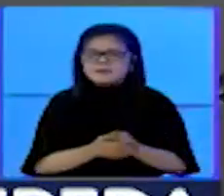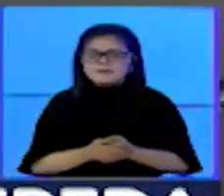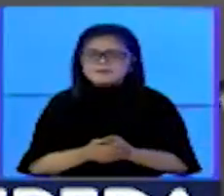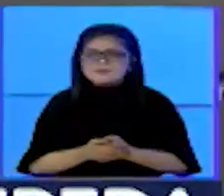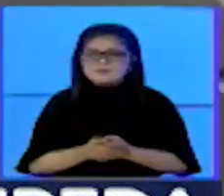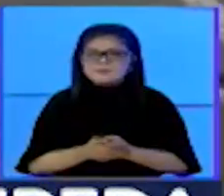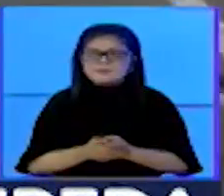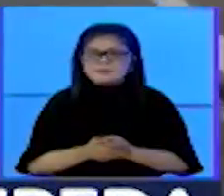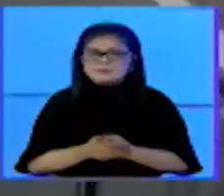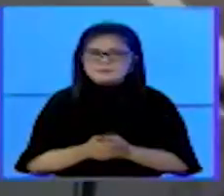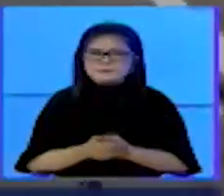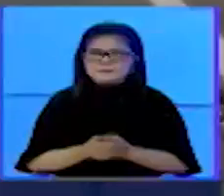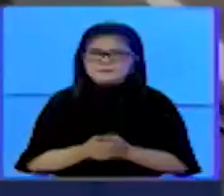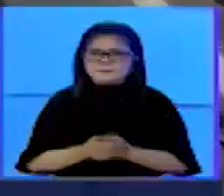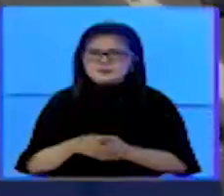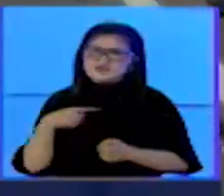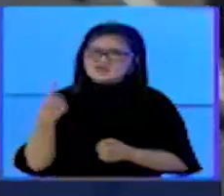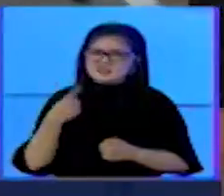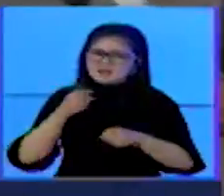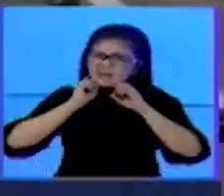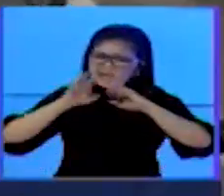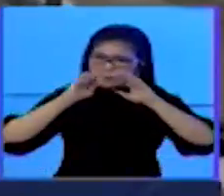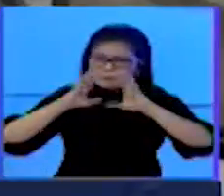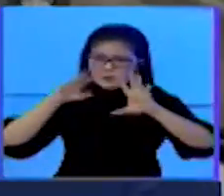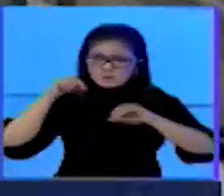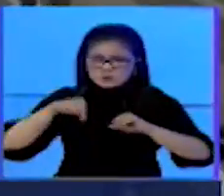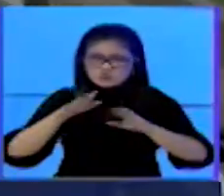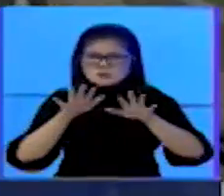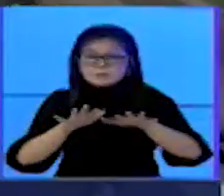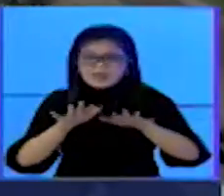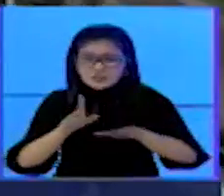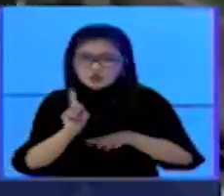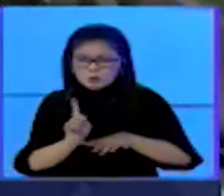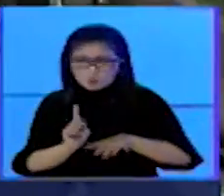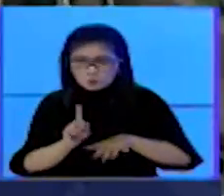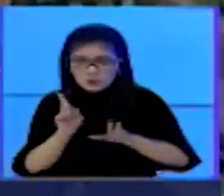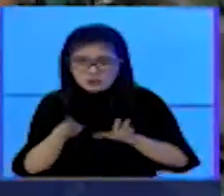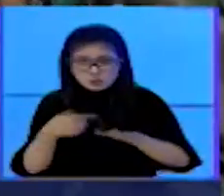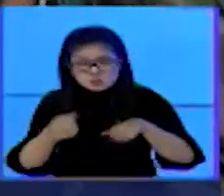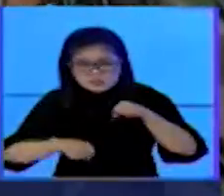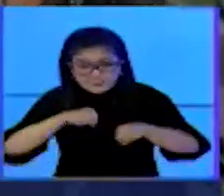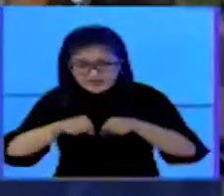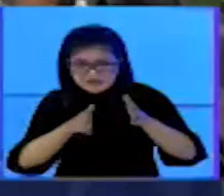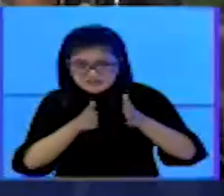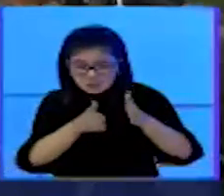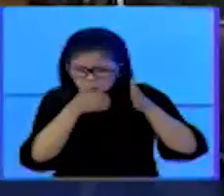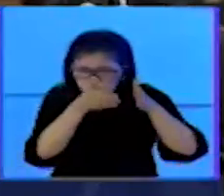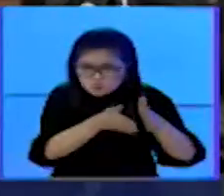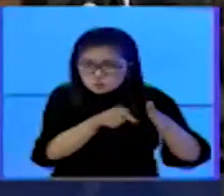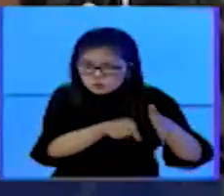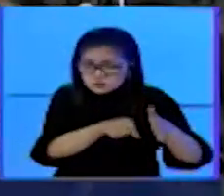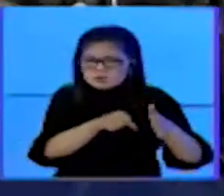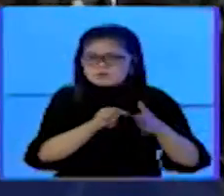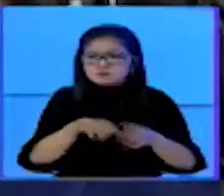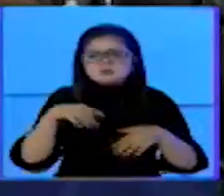Nah, kita sosialisasi sebentar, Pak, ya. Boleh, Pak. Kalau sepeda di jalur kiri, ya, Pak, ya. Benar. Di kiri, dari jam 6 pagi sampai